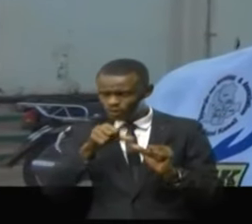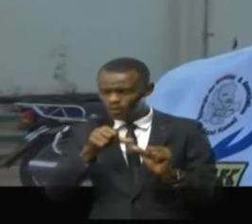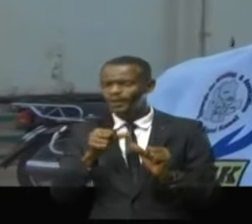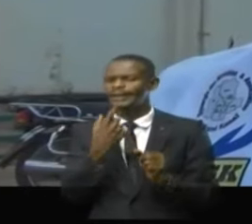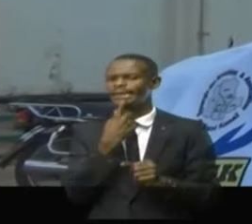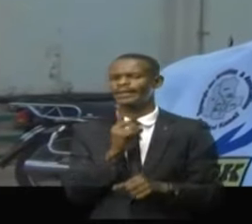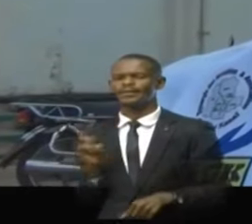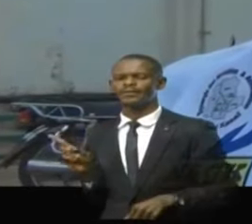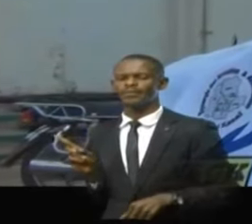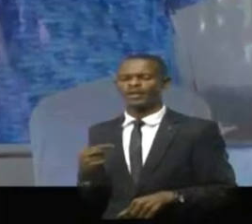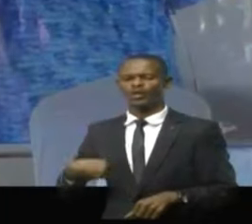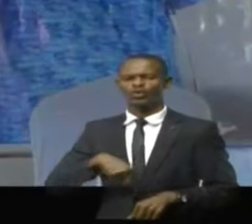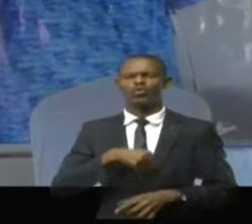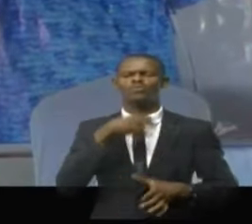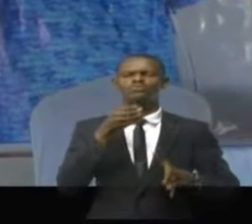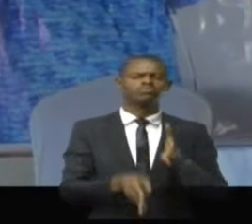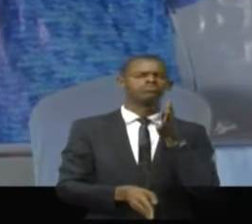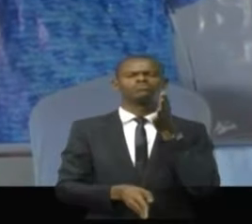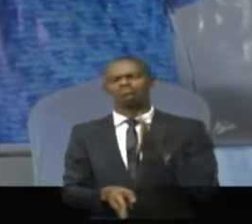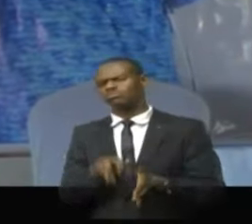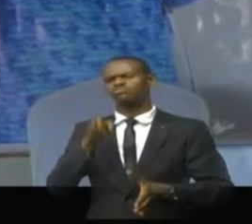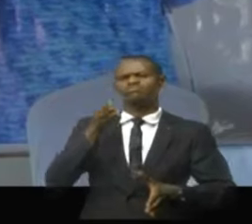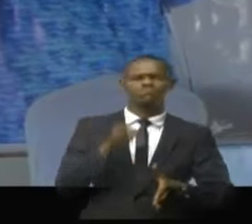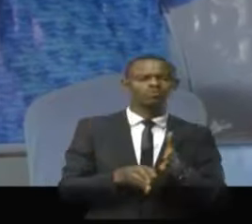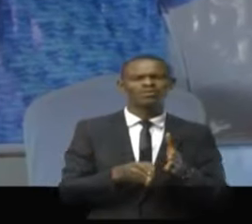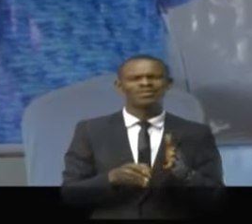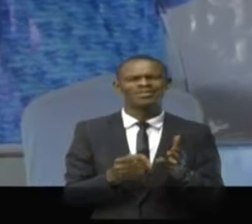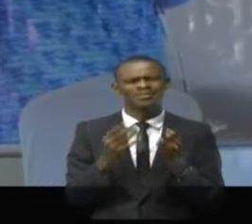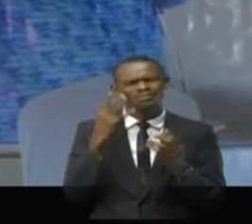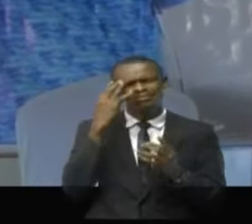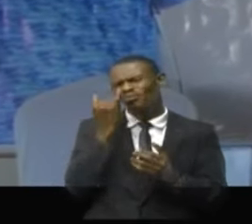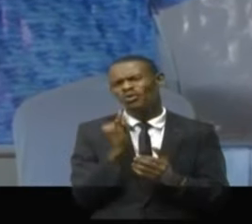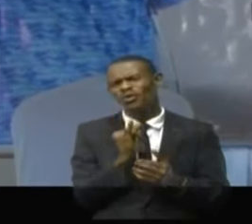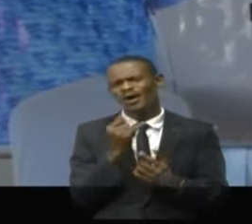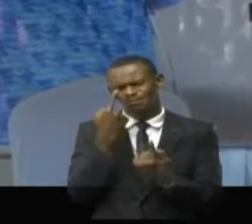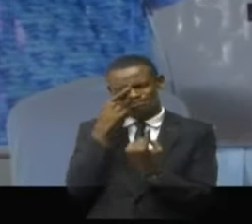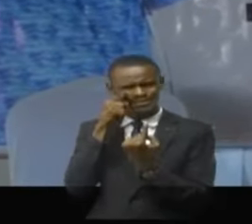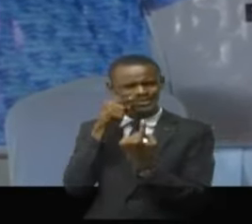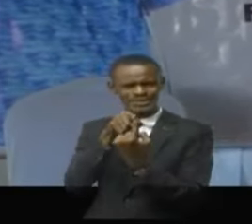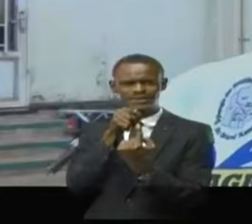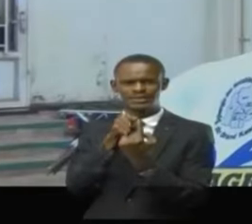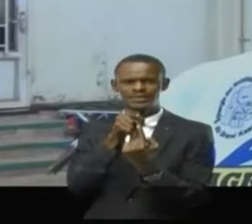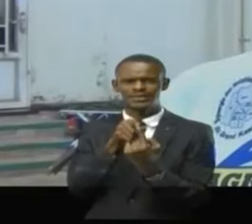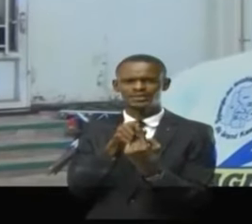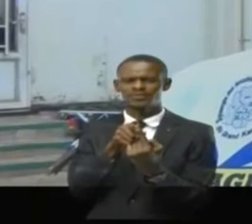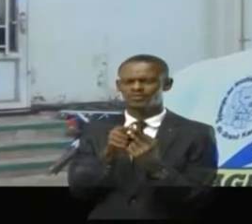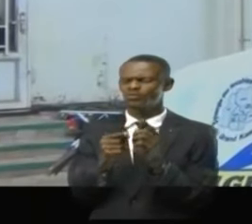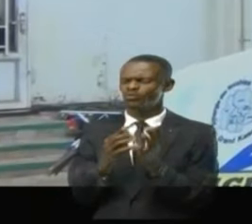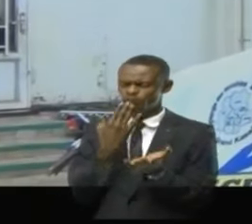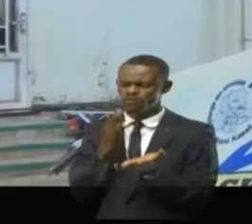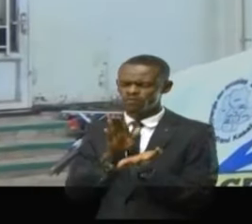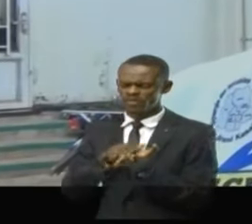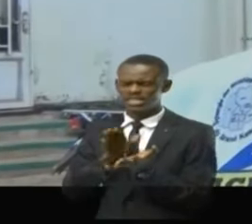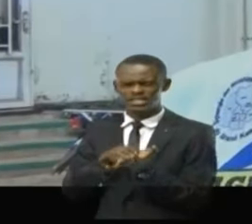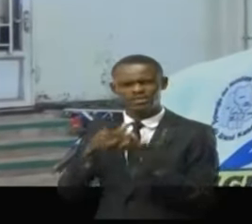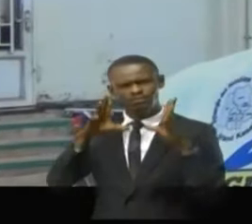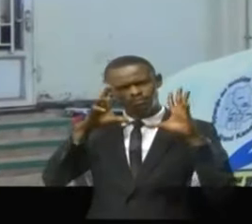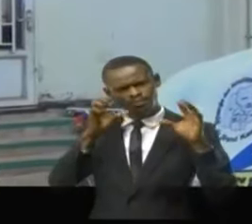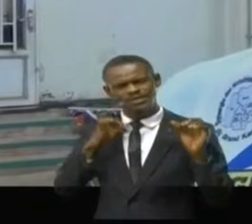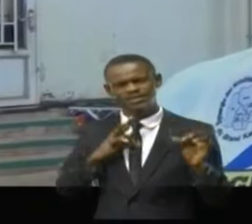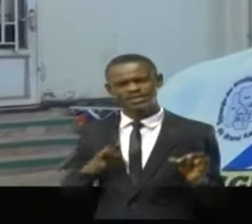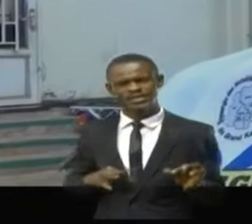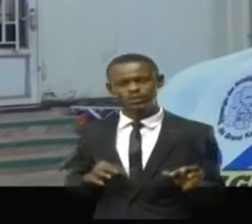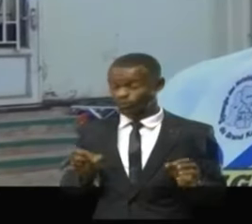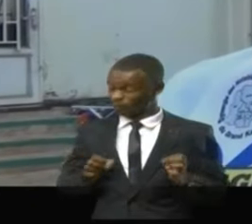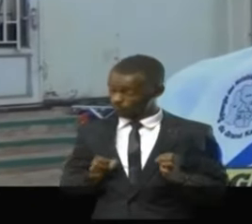l'État de tous les sacrifices consentis afin de tirer notre